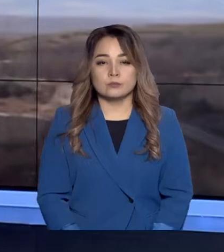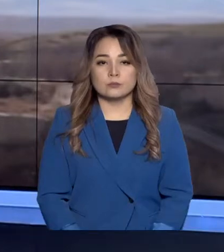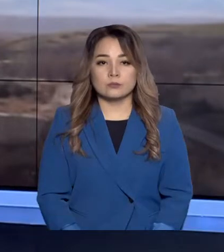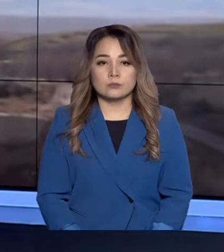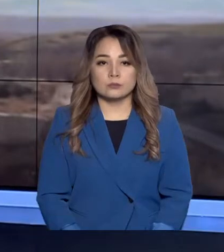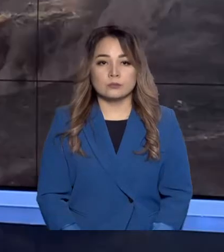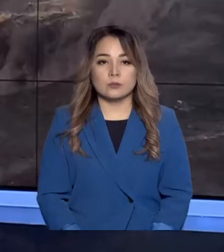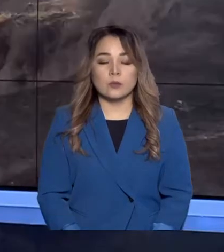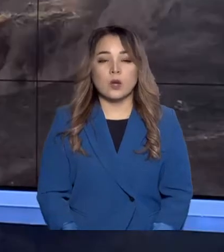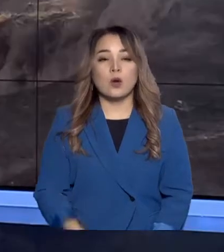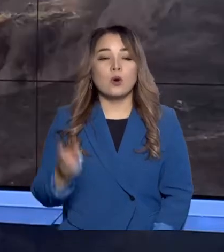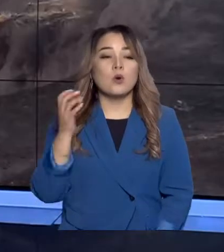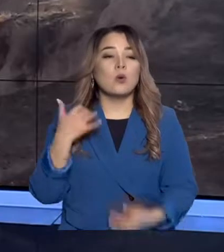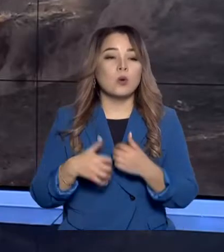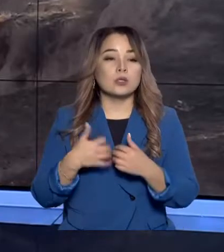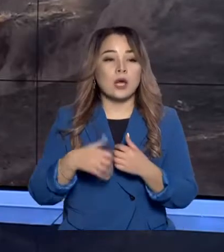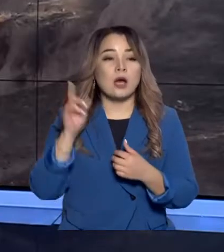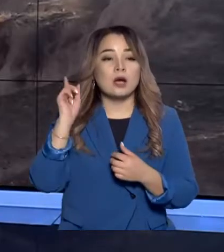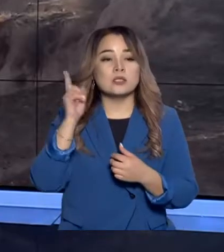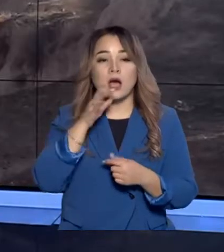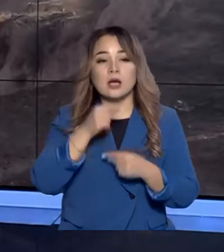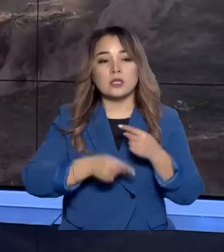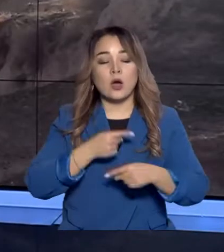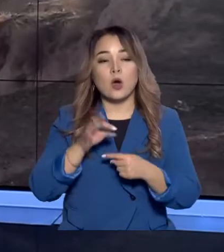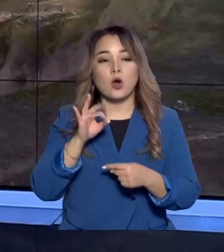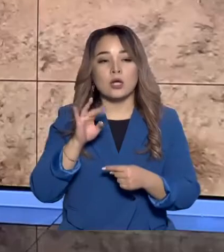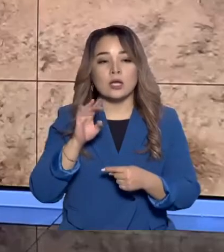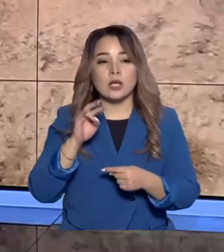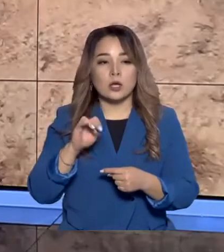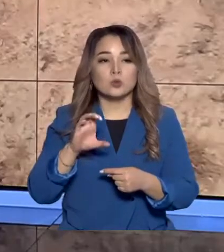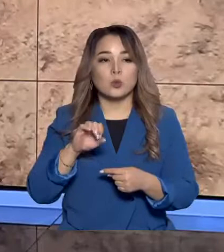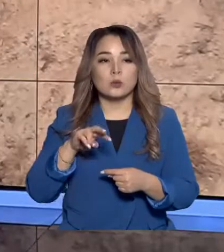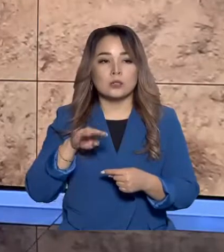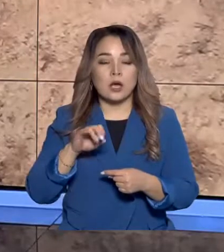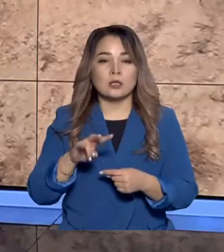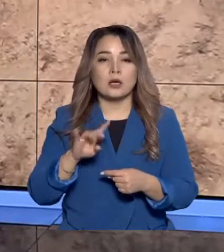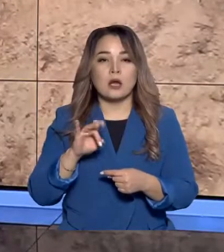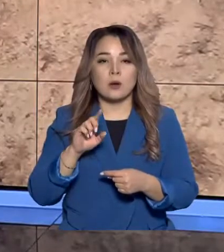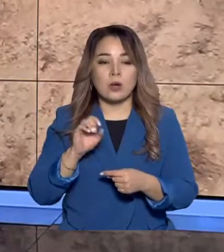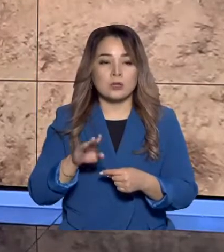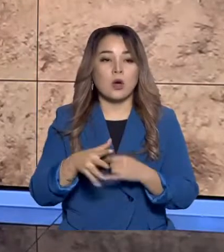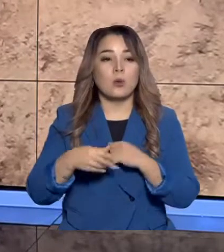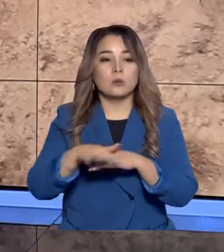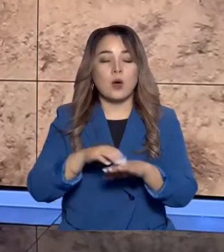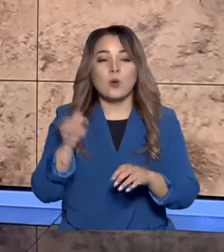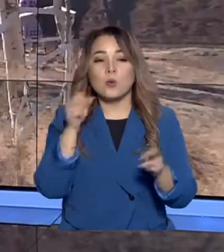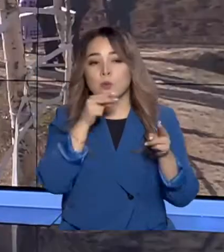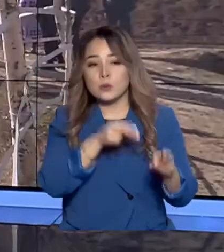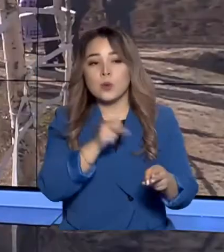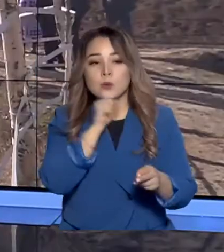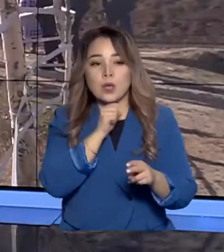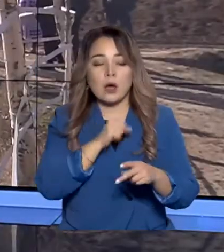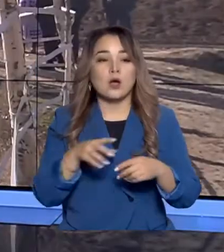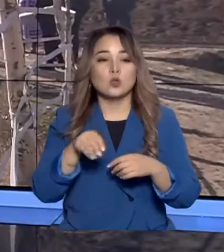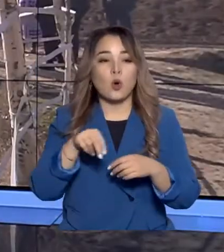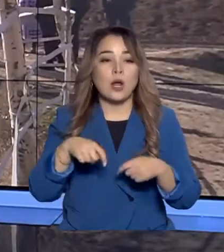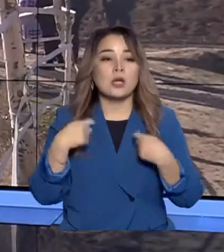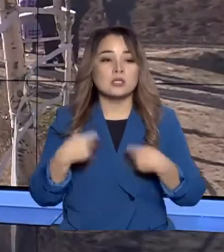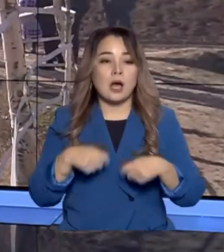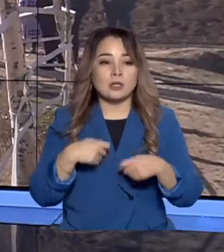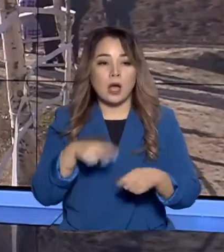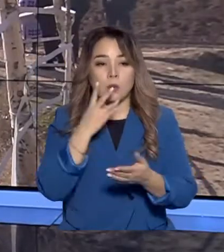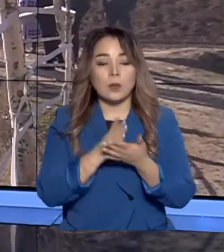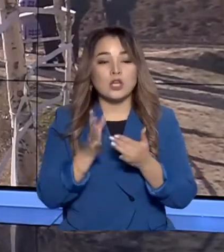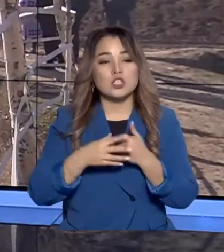Özge de akparat, orta asırlarda örkeniyet ordası bolgan Sultan Rabat kalaşığının orны тоналып, топрагына дейін саудага түсіп жатыр.